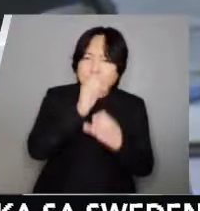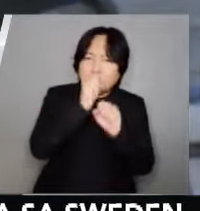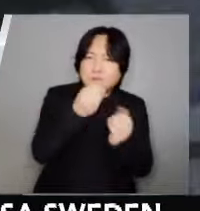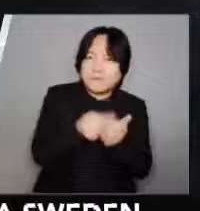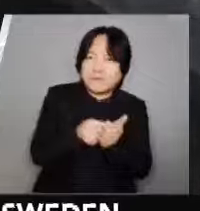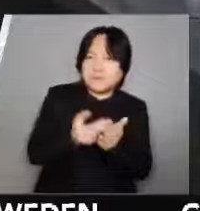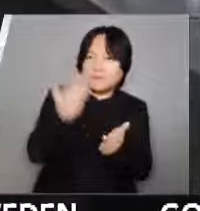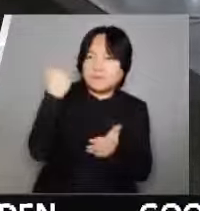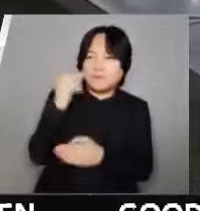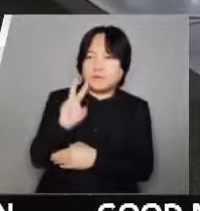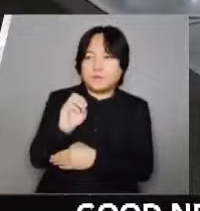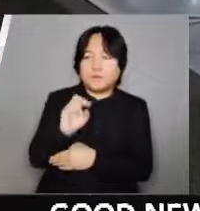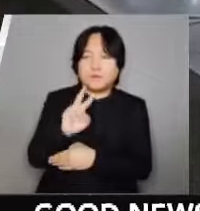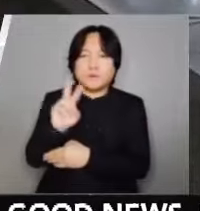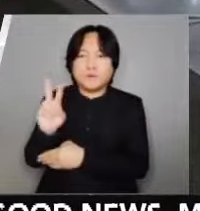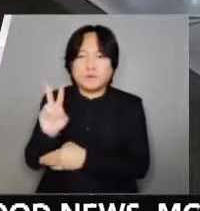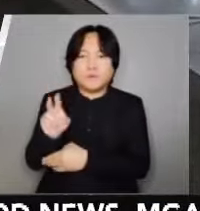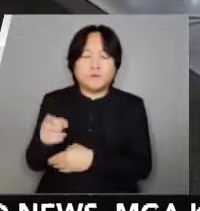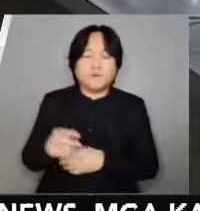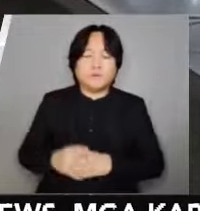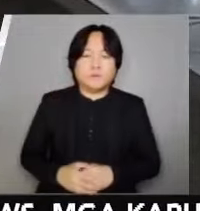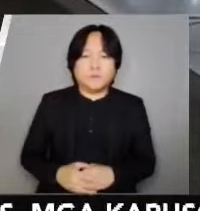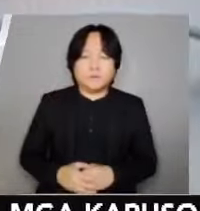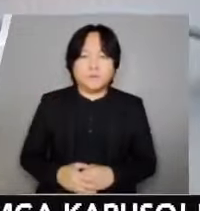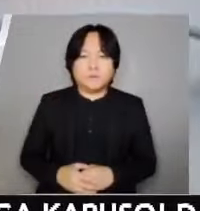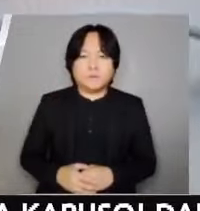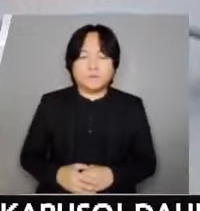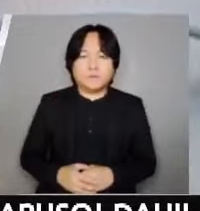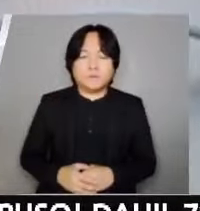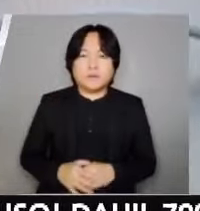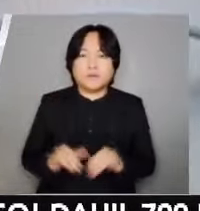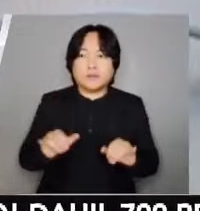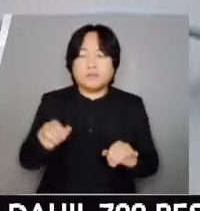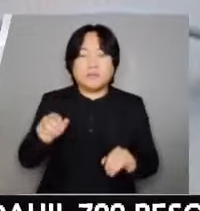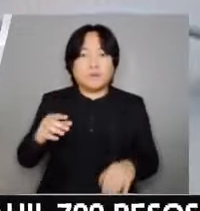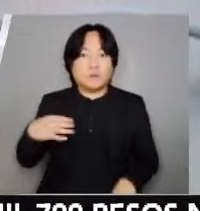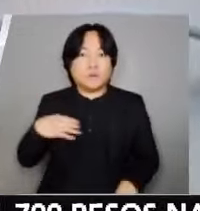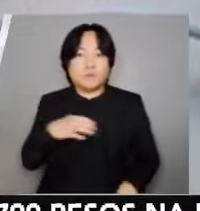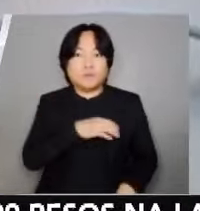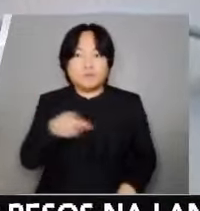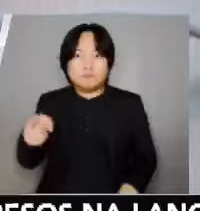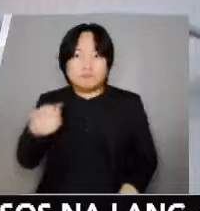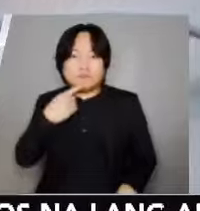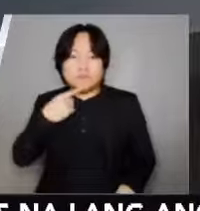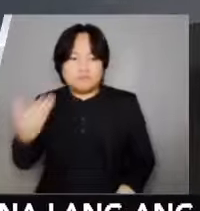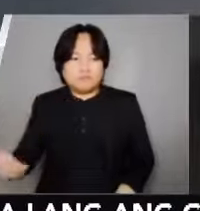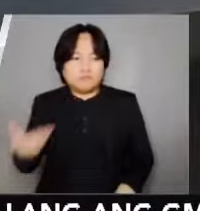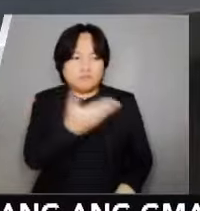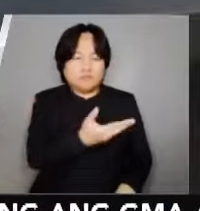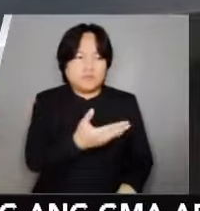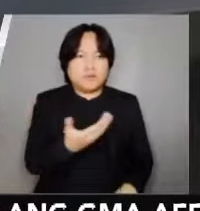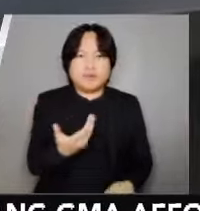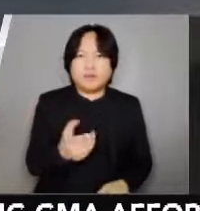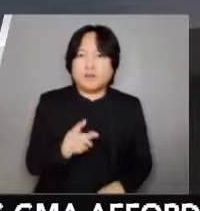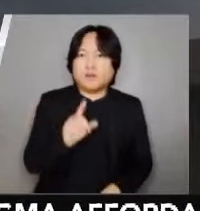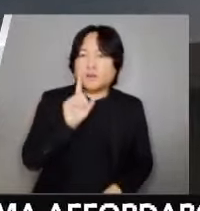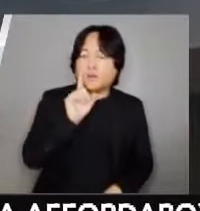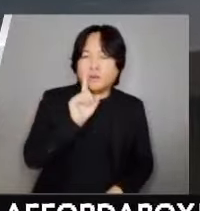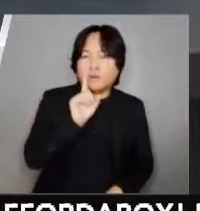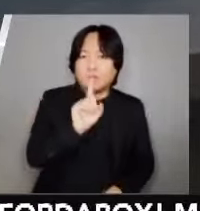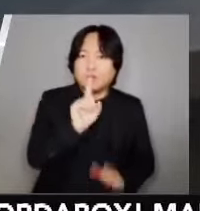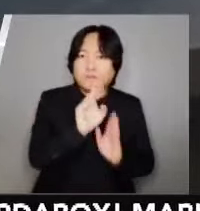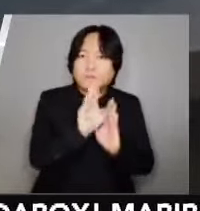2022. Inirekomenda rin ng Appropriations Committee na tapyasan ng mahigit 1 bilyong piso ang OVP budget para